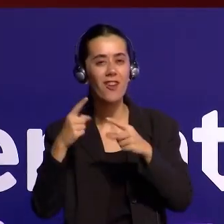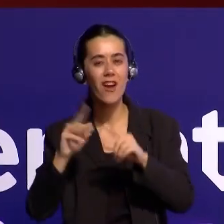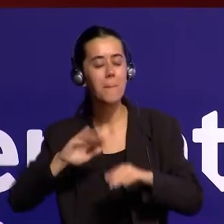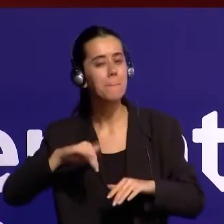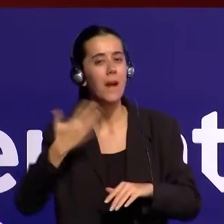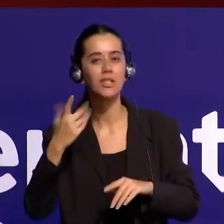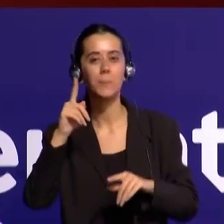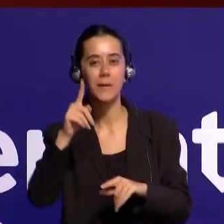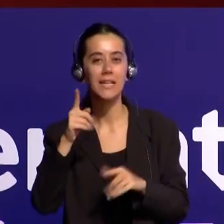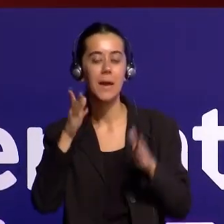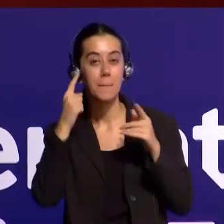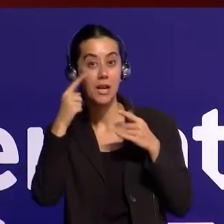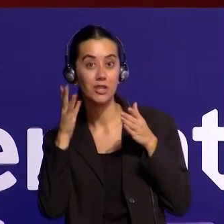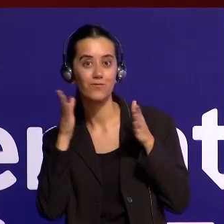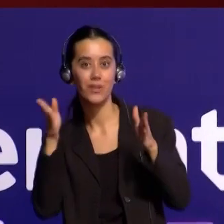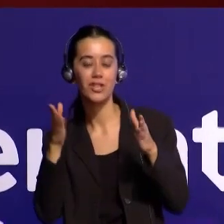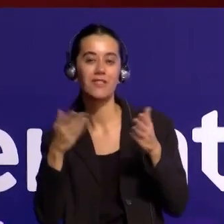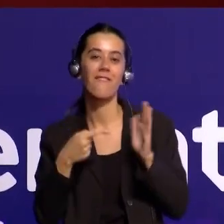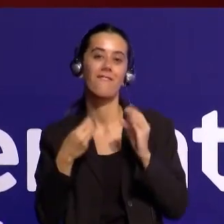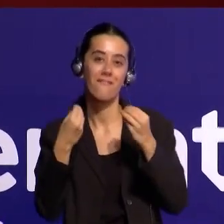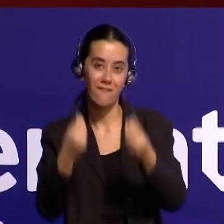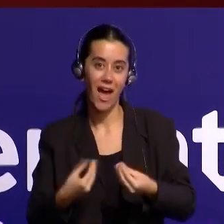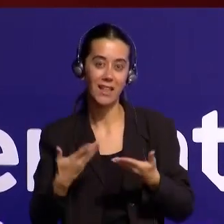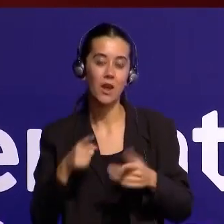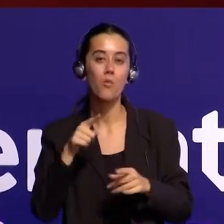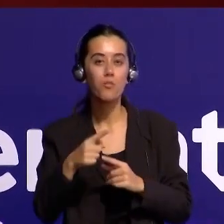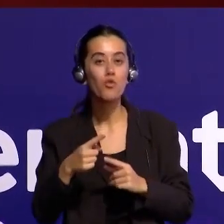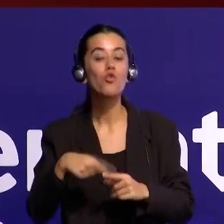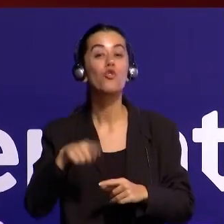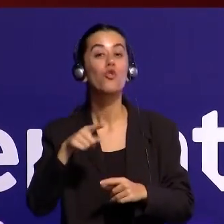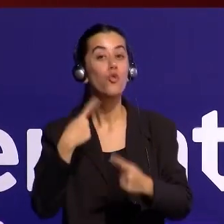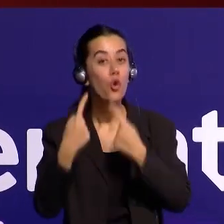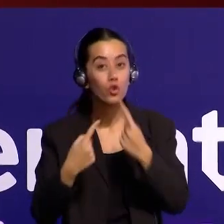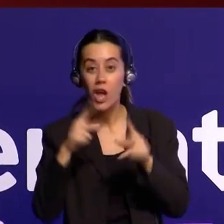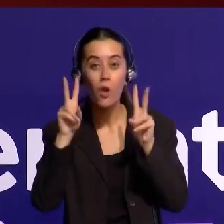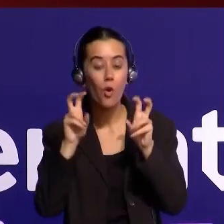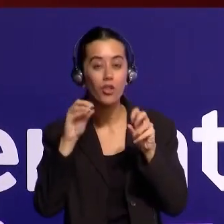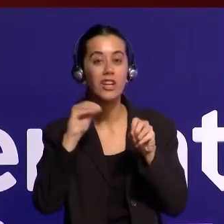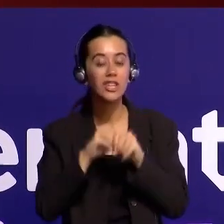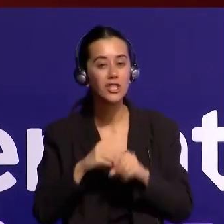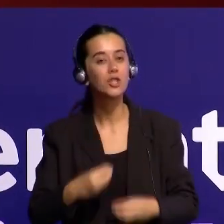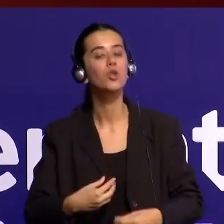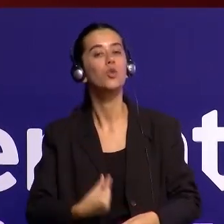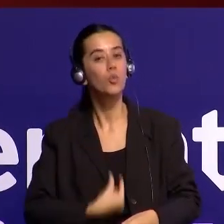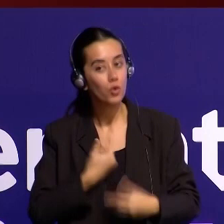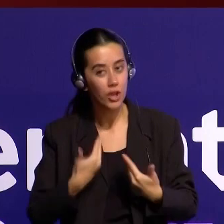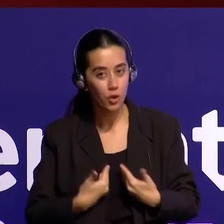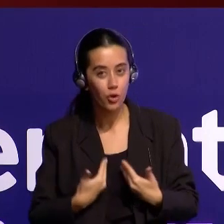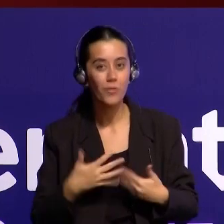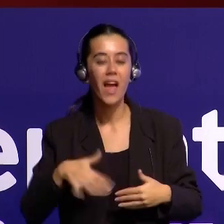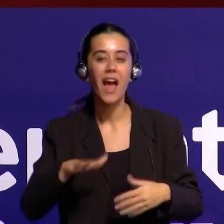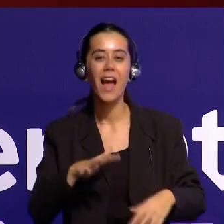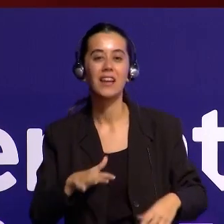perspektif sunmuş oldunuz. Bütün tartışılan önemli meselelerin üstüne umut ediyoruz. Herkes açısından